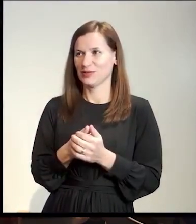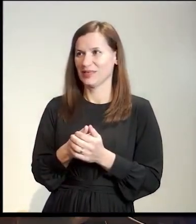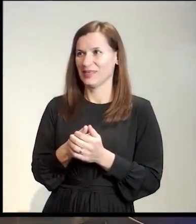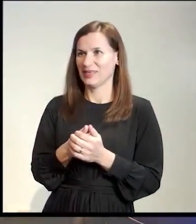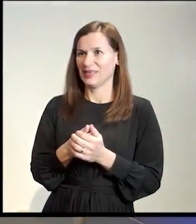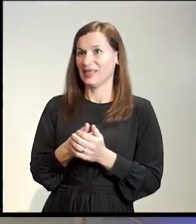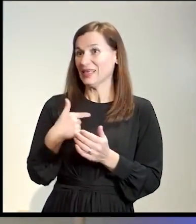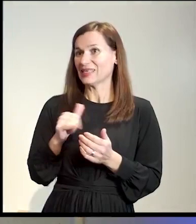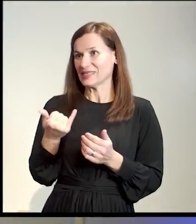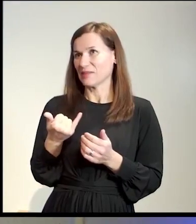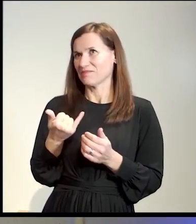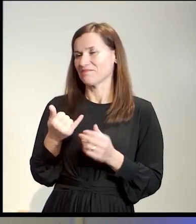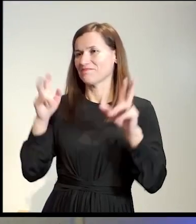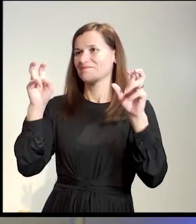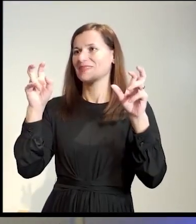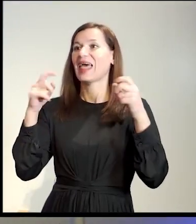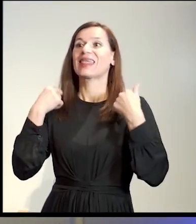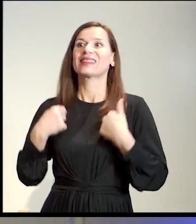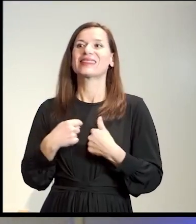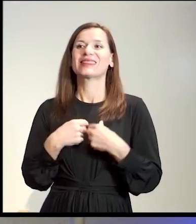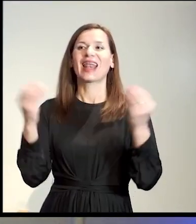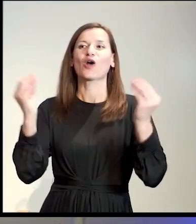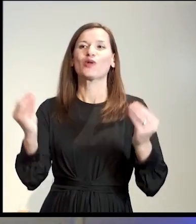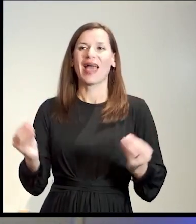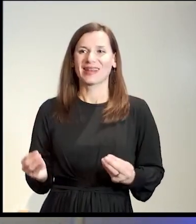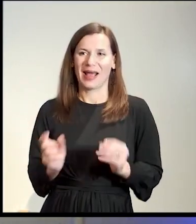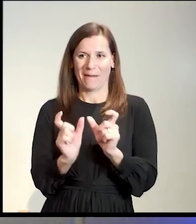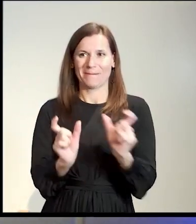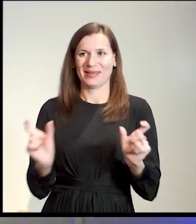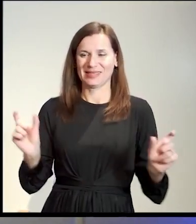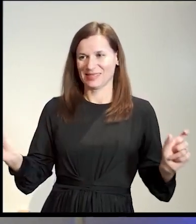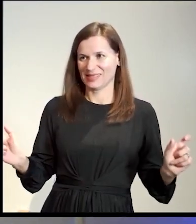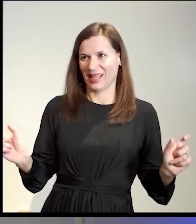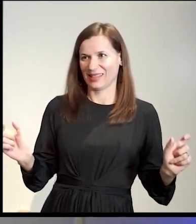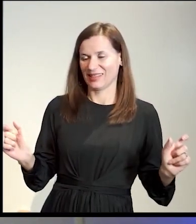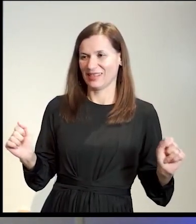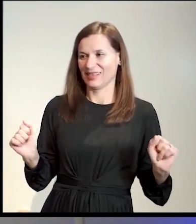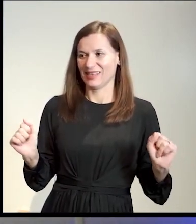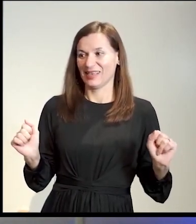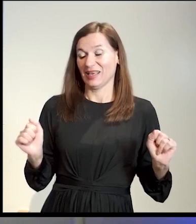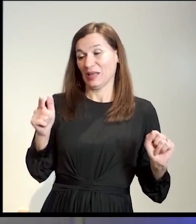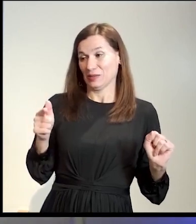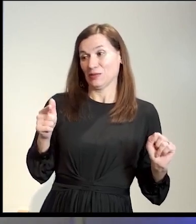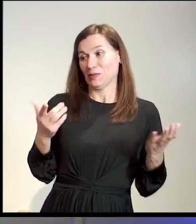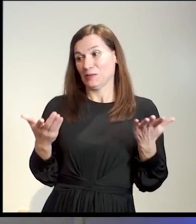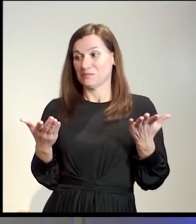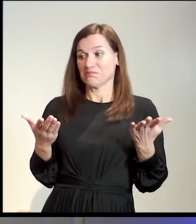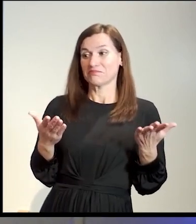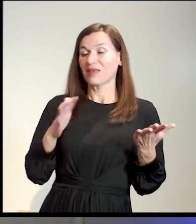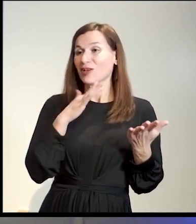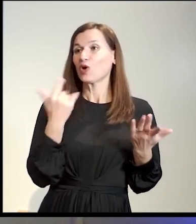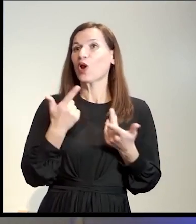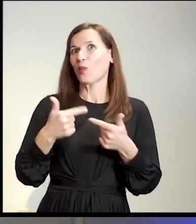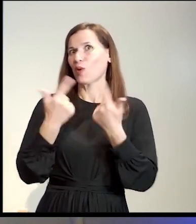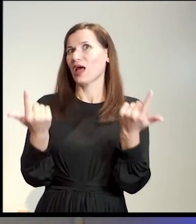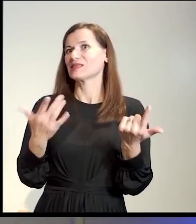Jaz sem draguljarka besed. To pomeni, sem za hip, če se pomudim pri tem vzdevku, ker se mi zdi, da marsikaj pojasni o mojem